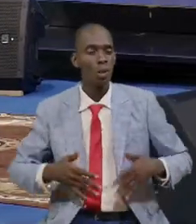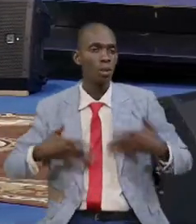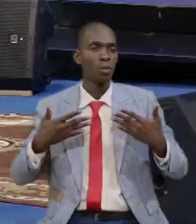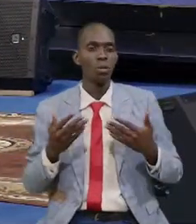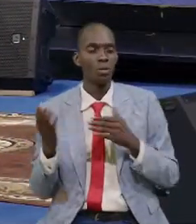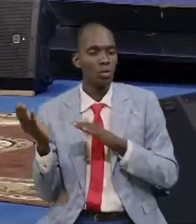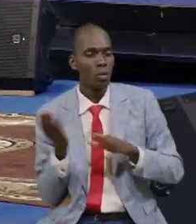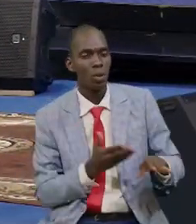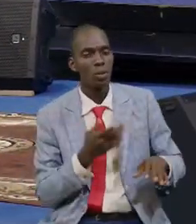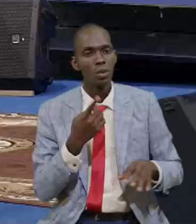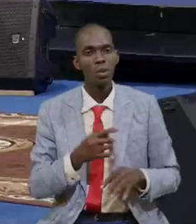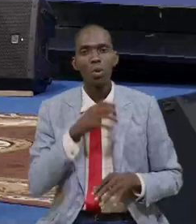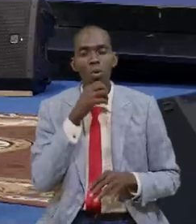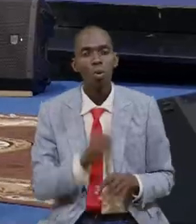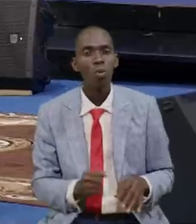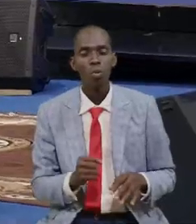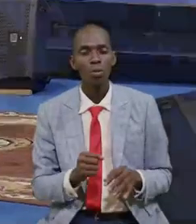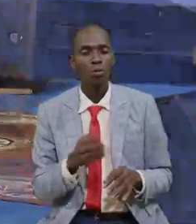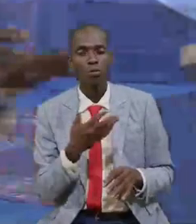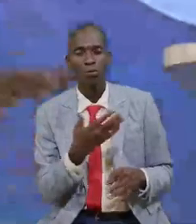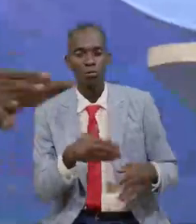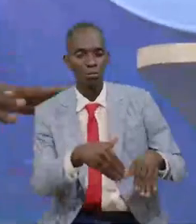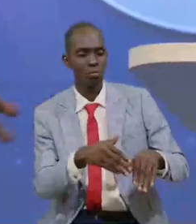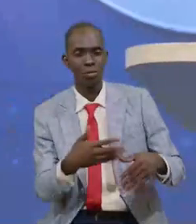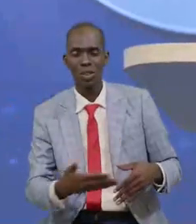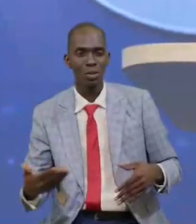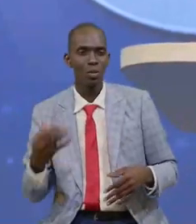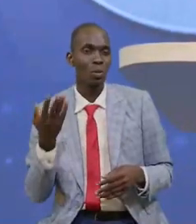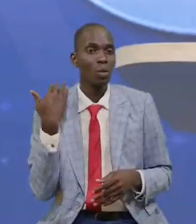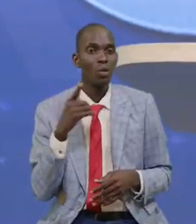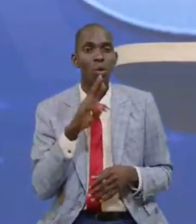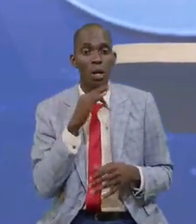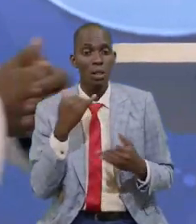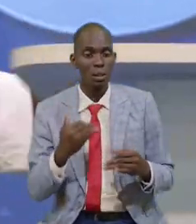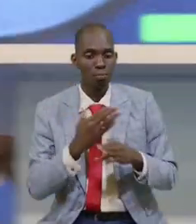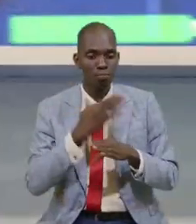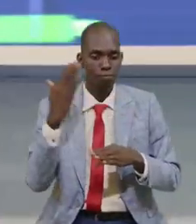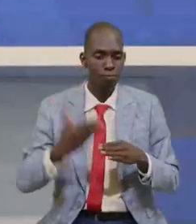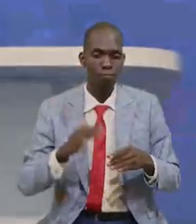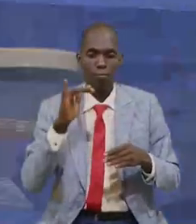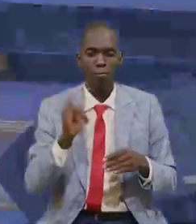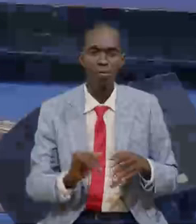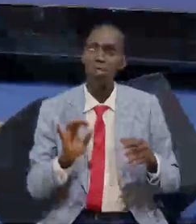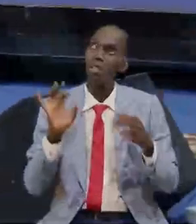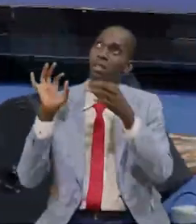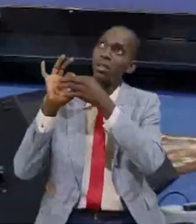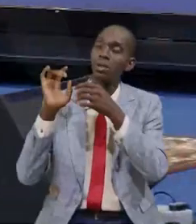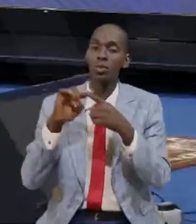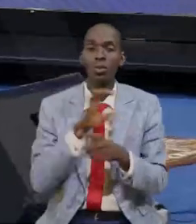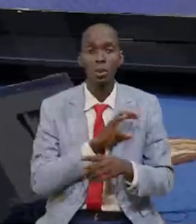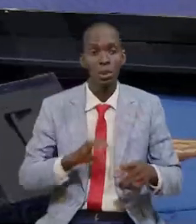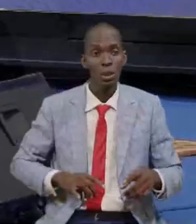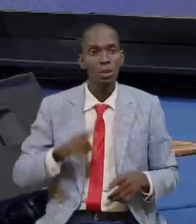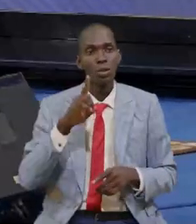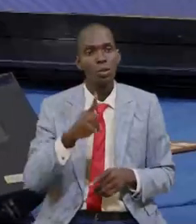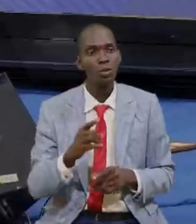quitter l'ancienne vie. Vous avez abandonné l'ancienne loi morte. Vous êtes totalement dévoué à Christ, alors